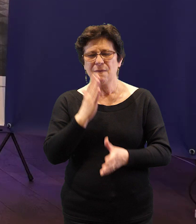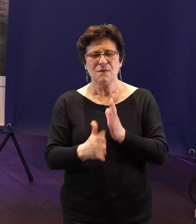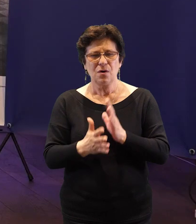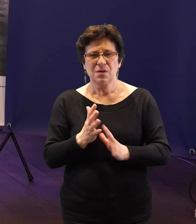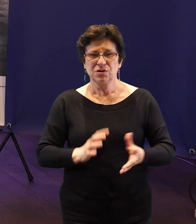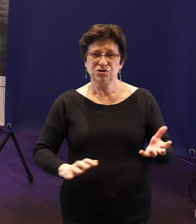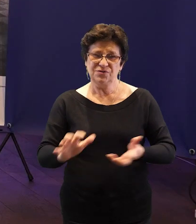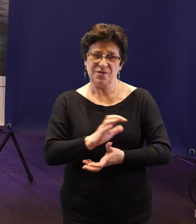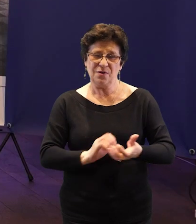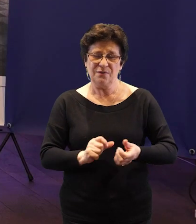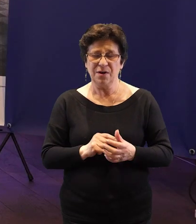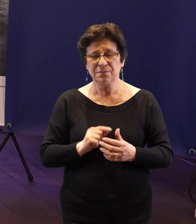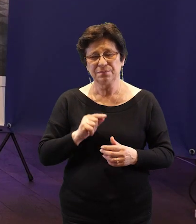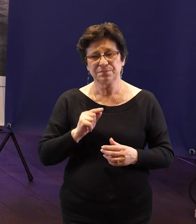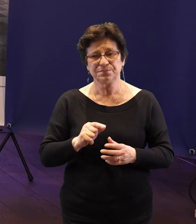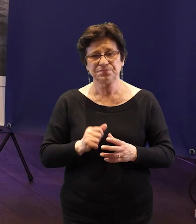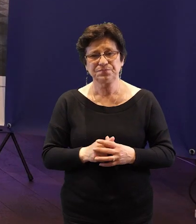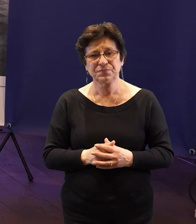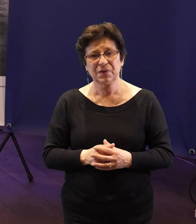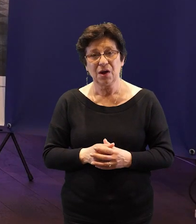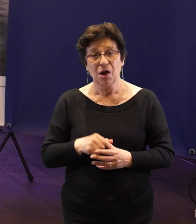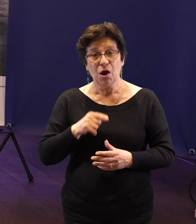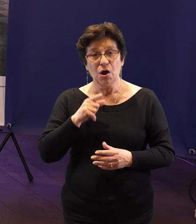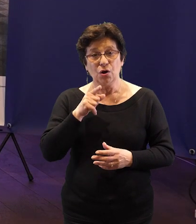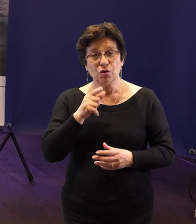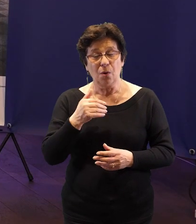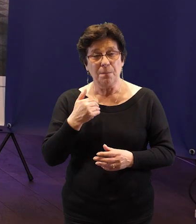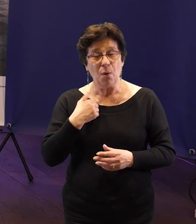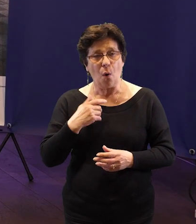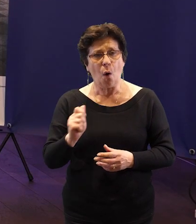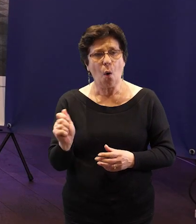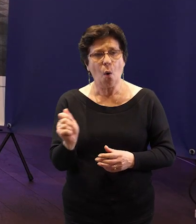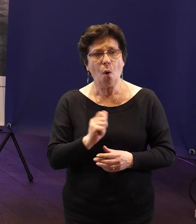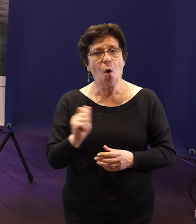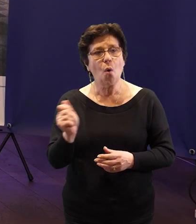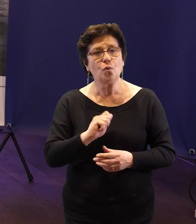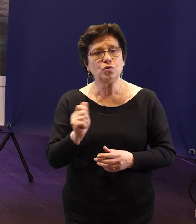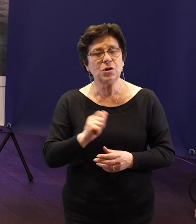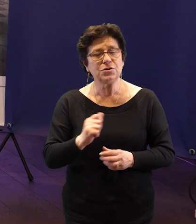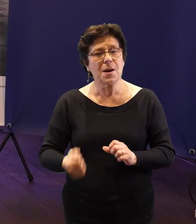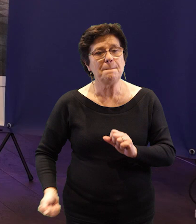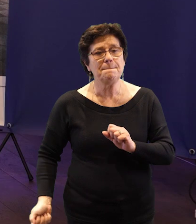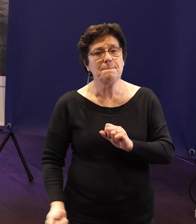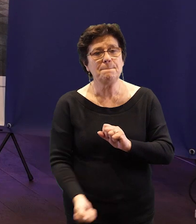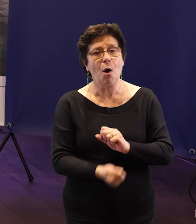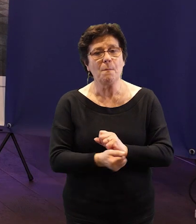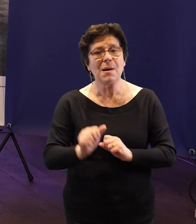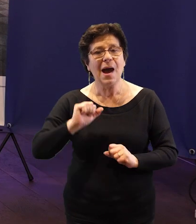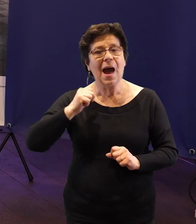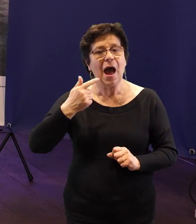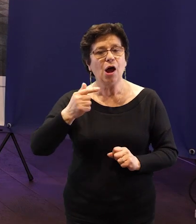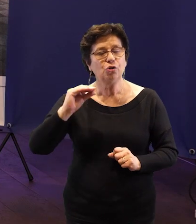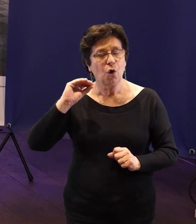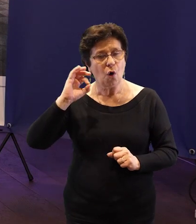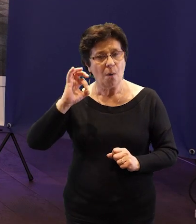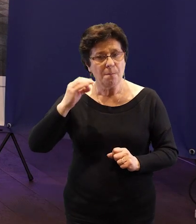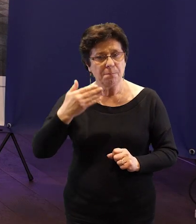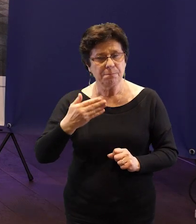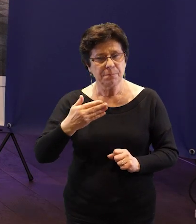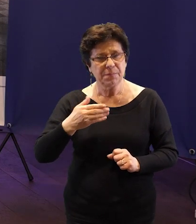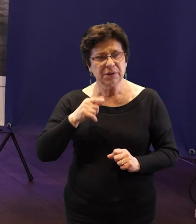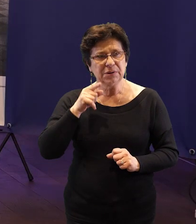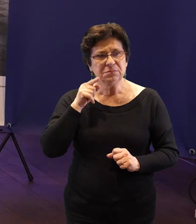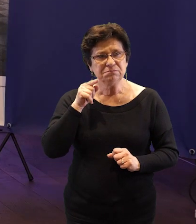użyciem podczas II wojny światowej zupełnie nowej broni, bomby atomowej. Użycie bomby atomowej wprawiło